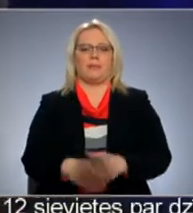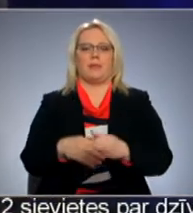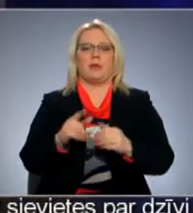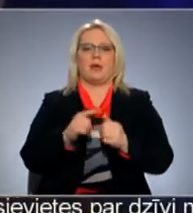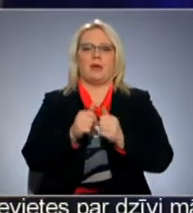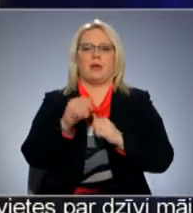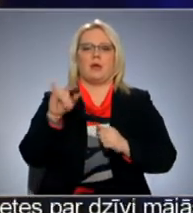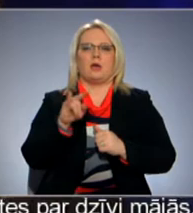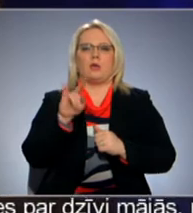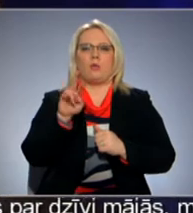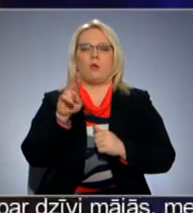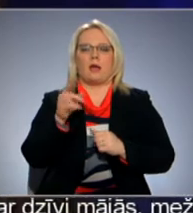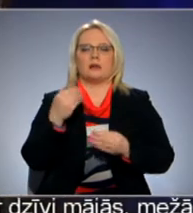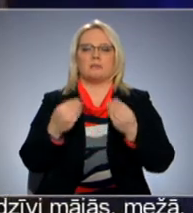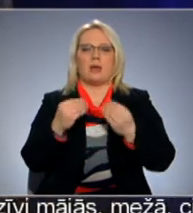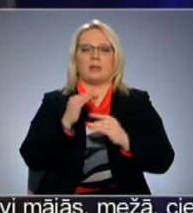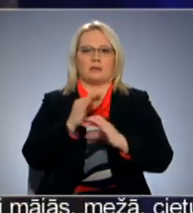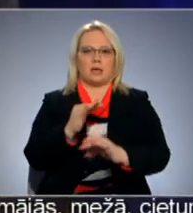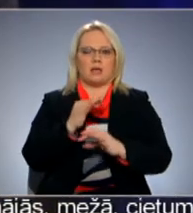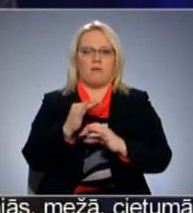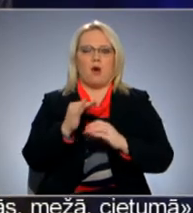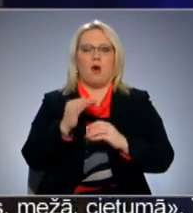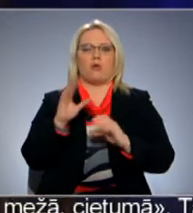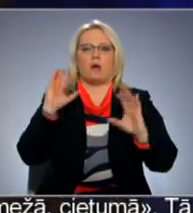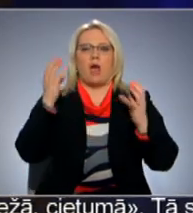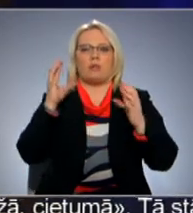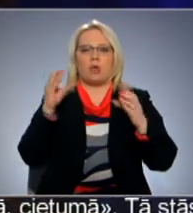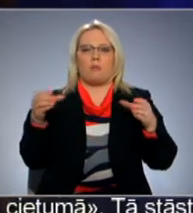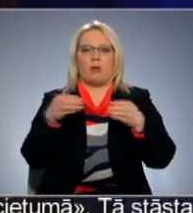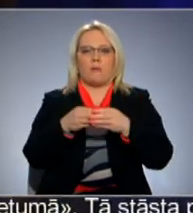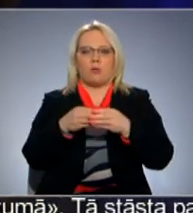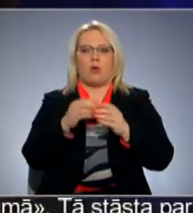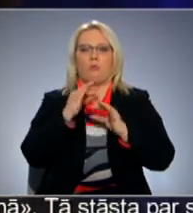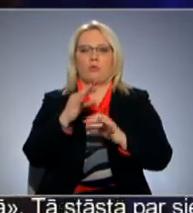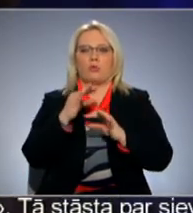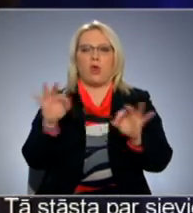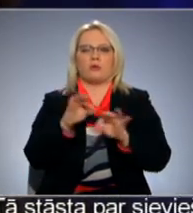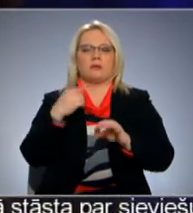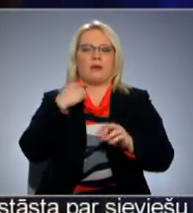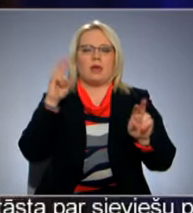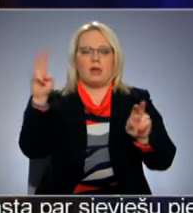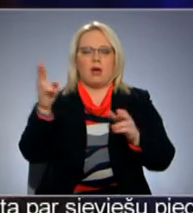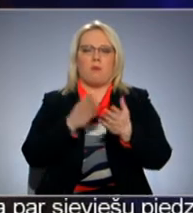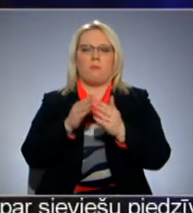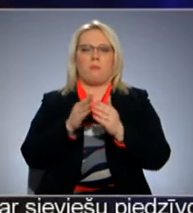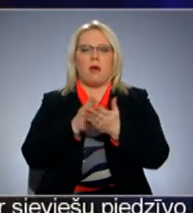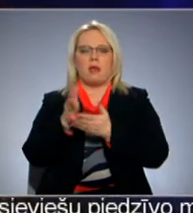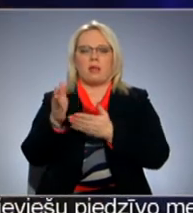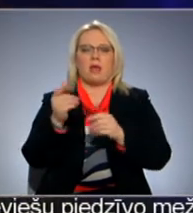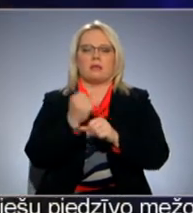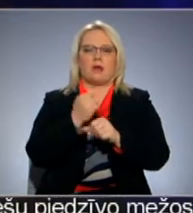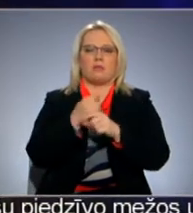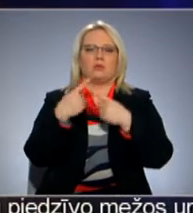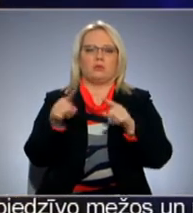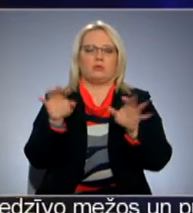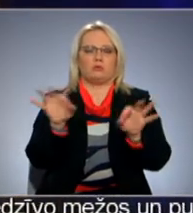Maģistrāns Dāvis Jurka spēlē saksofonu Latvijas Radio Big Bandā un Pūtēju orķestrī Rīga, paralēli darbojas dažādos mūzikas projektos.